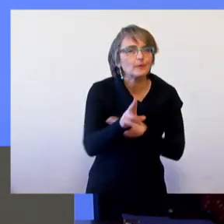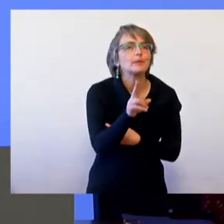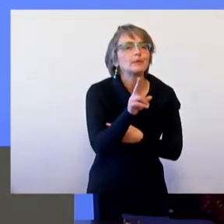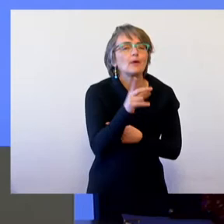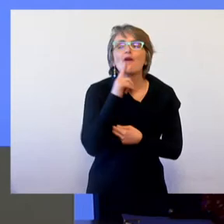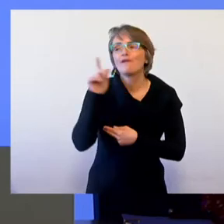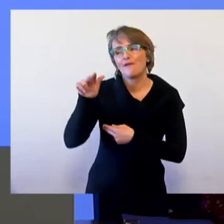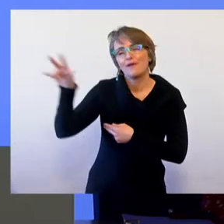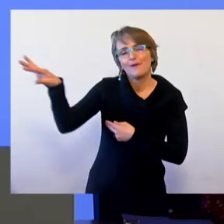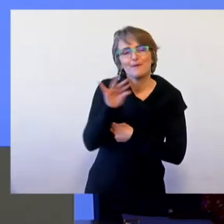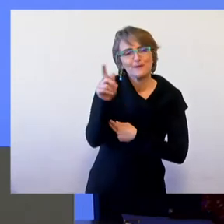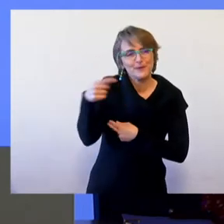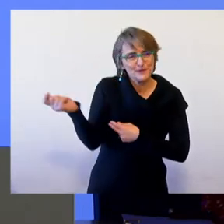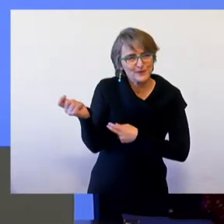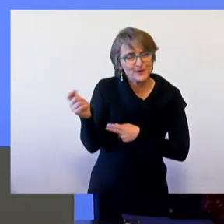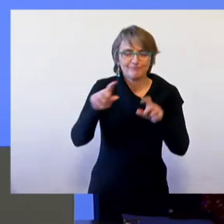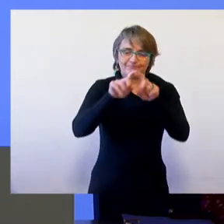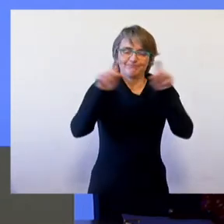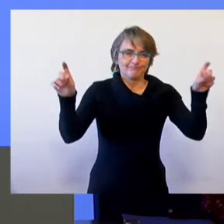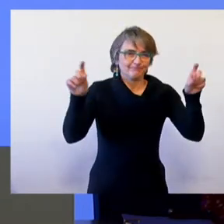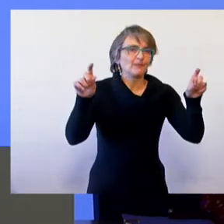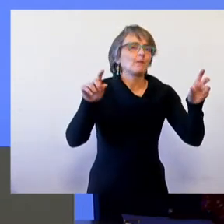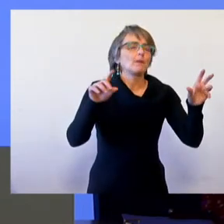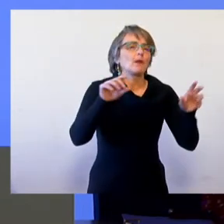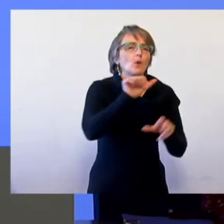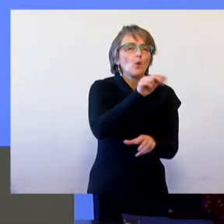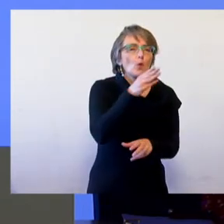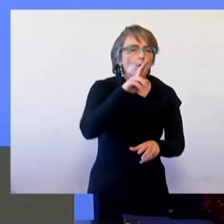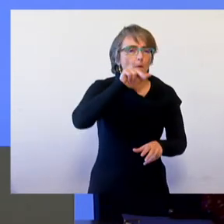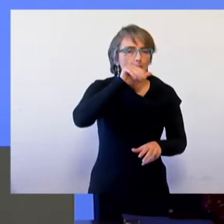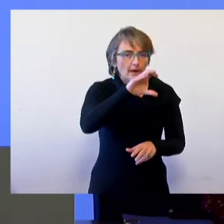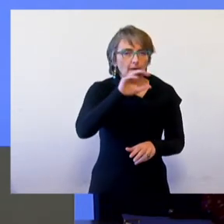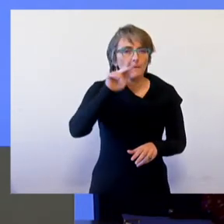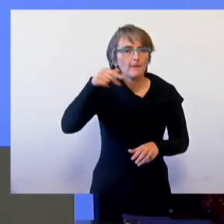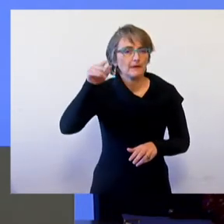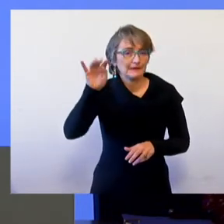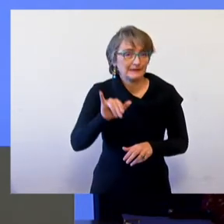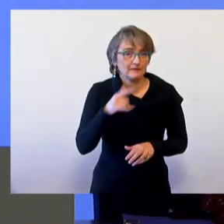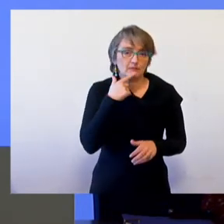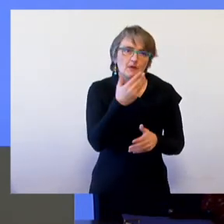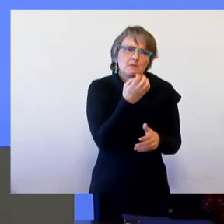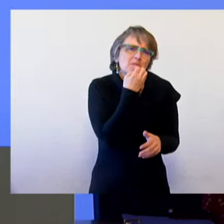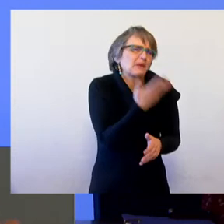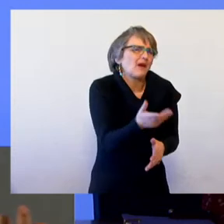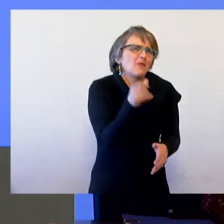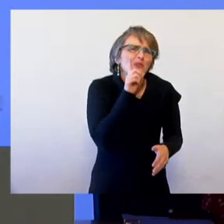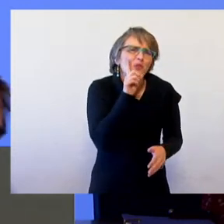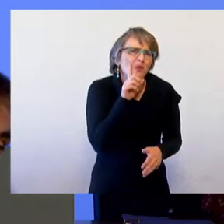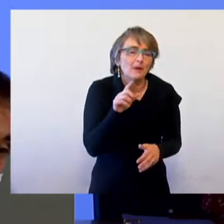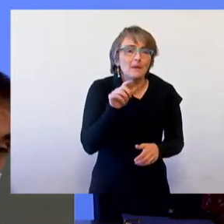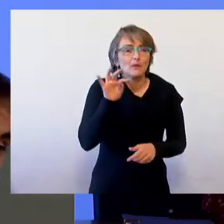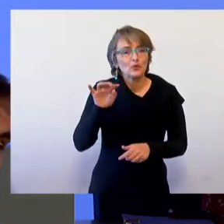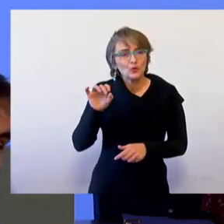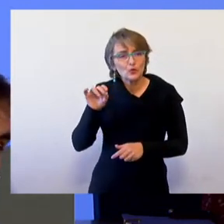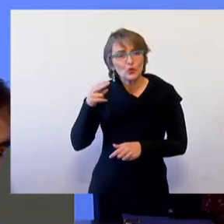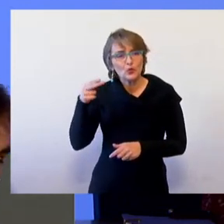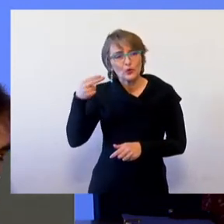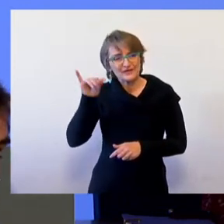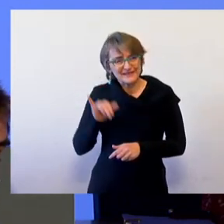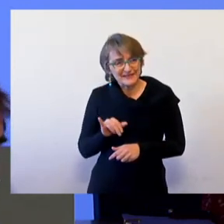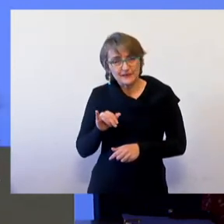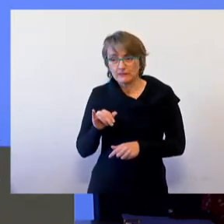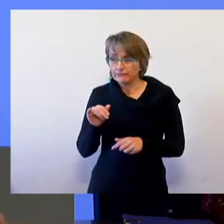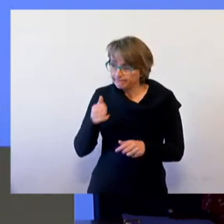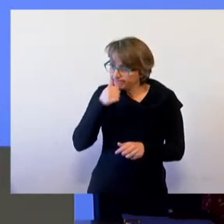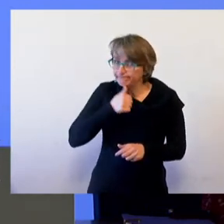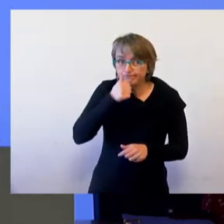va permettre, et bien placé, parce qu'elle va permettre d'éviter aux habitants de Tournesy d'aller en voiture à l'école Diderot, premier